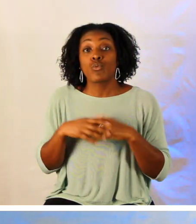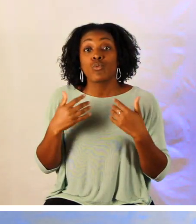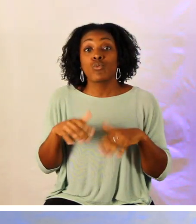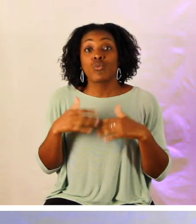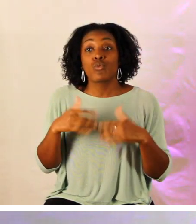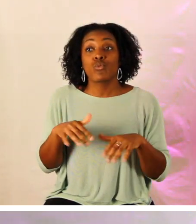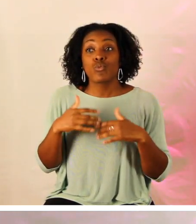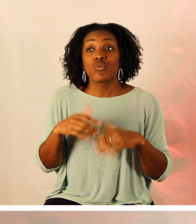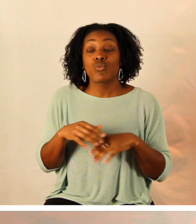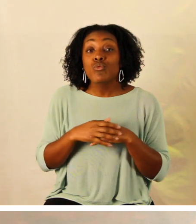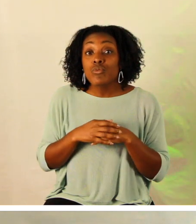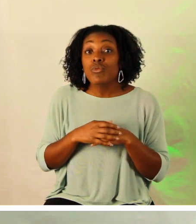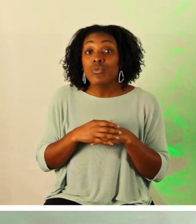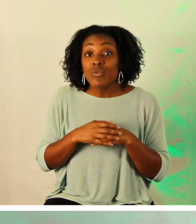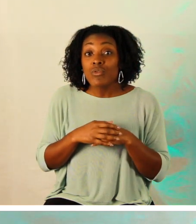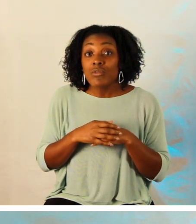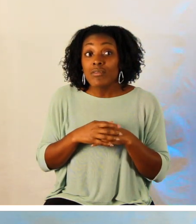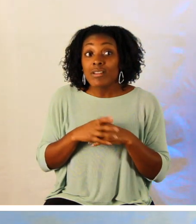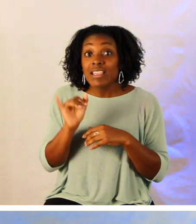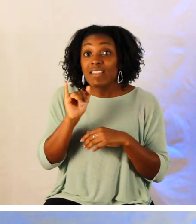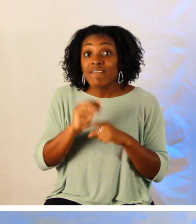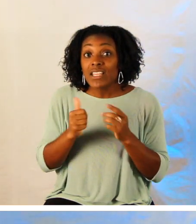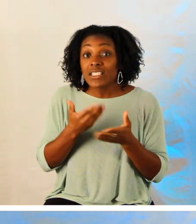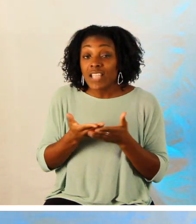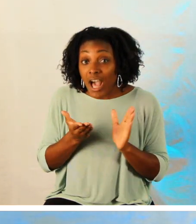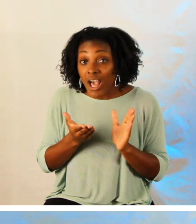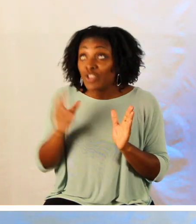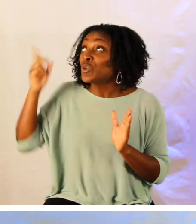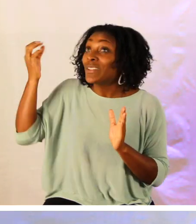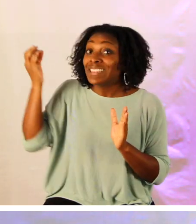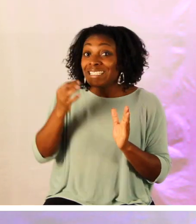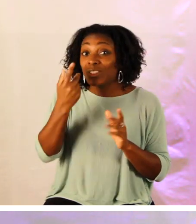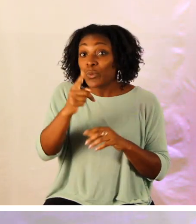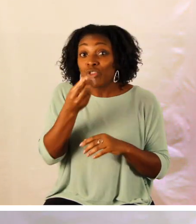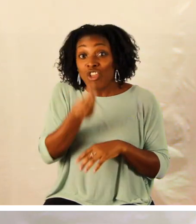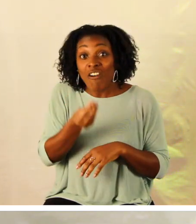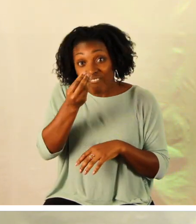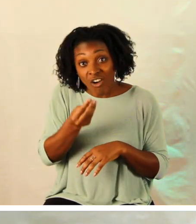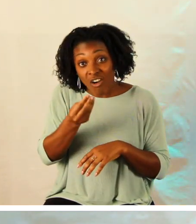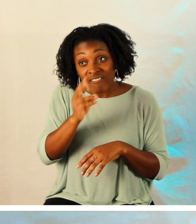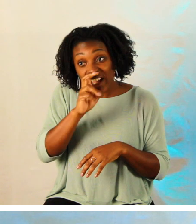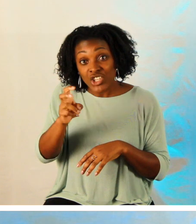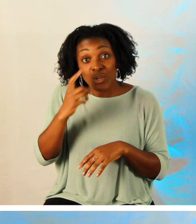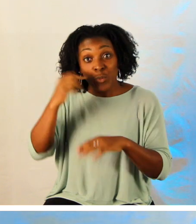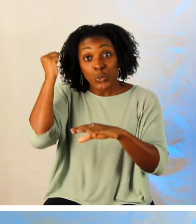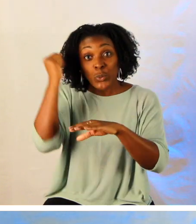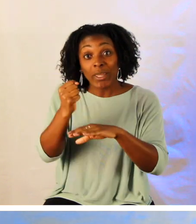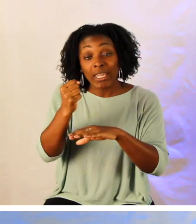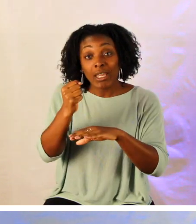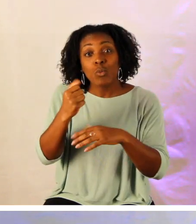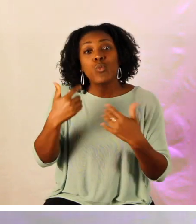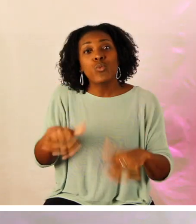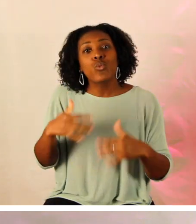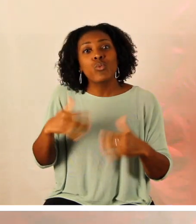Je ne crois pas qu'aucun père sur cette terre aurait aimé entendre ça de la bouche de Dieu pour ses enfants. Mais Abraham va